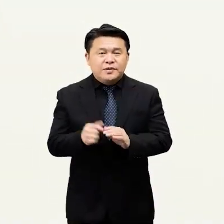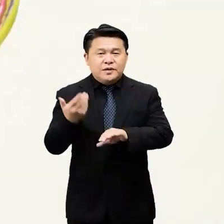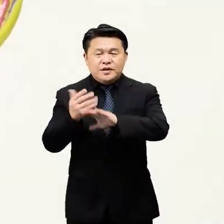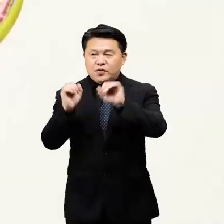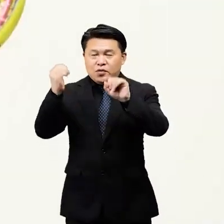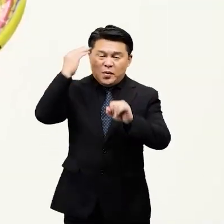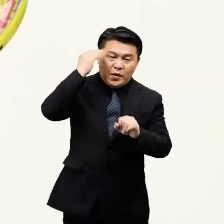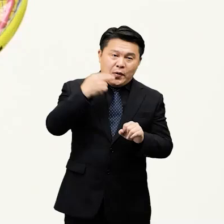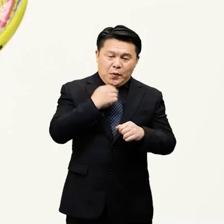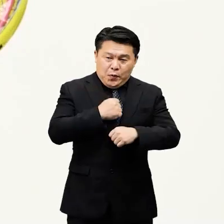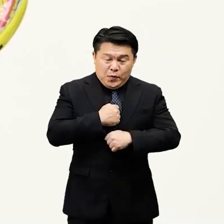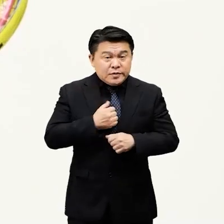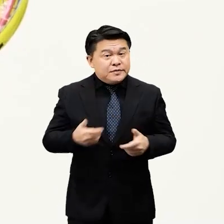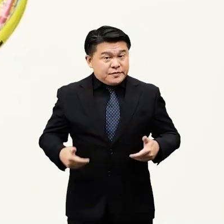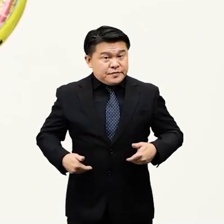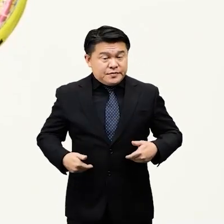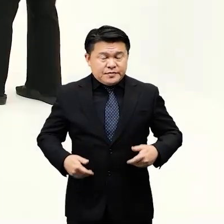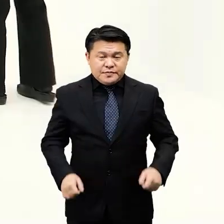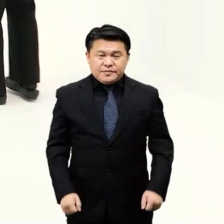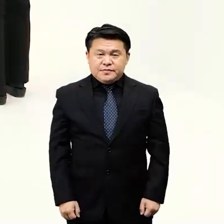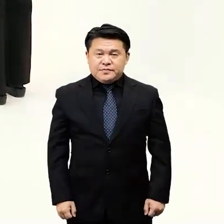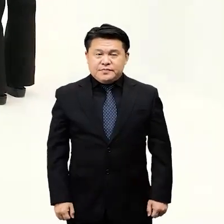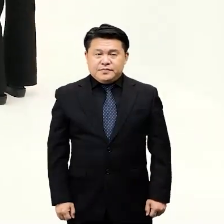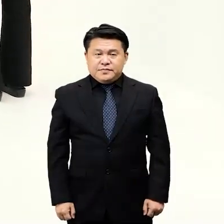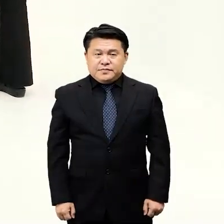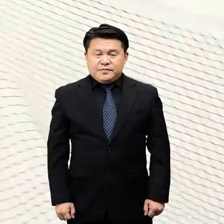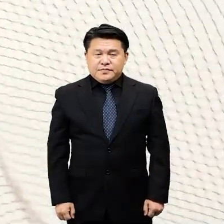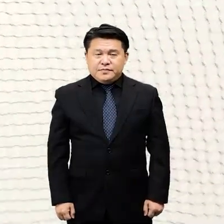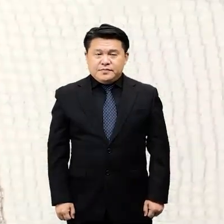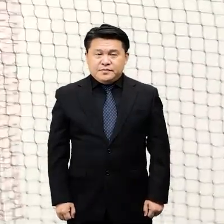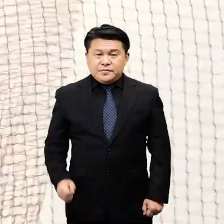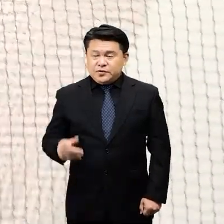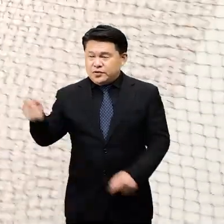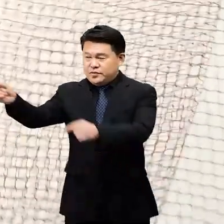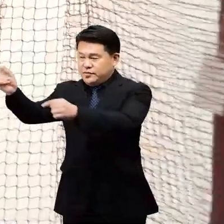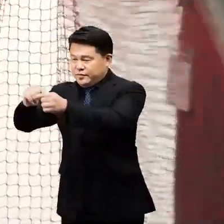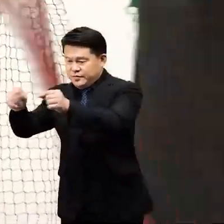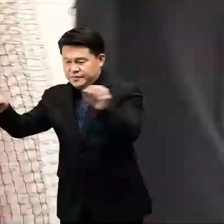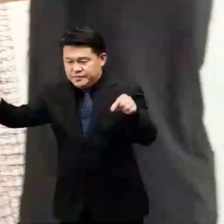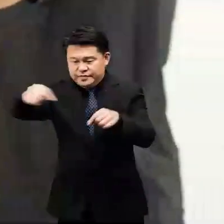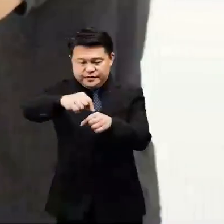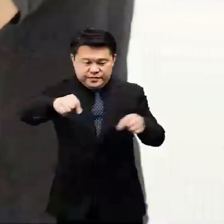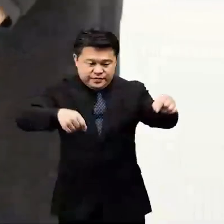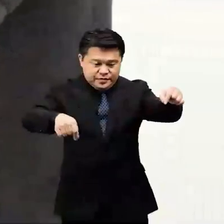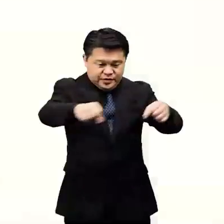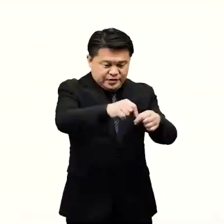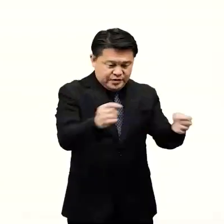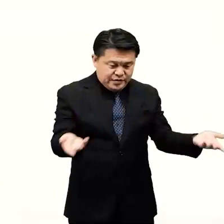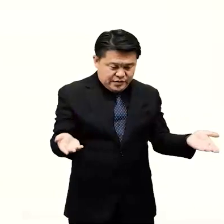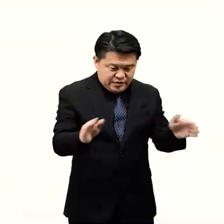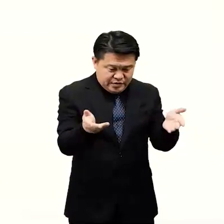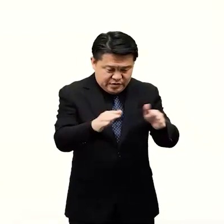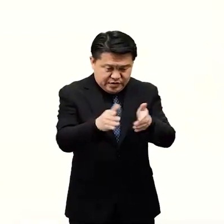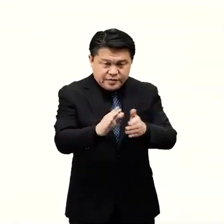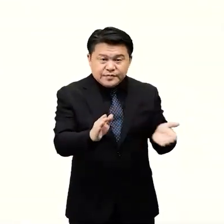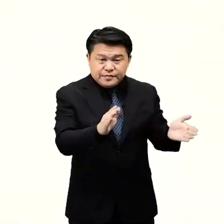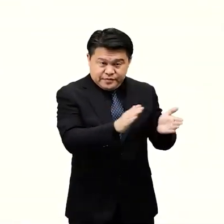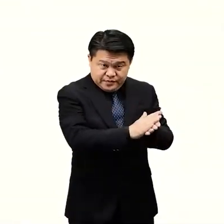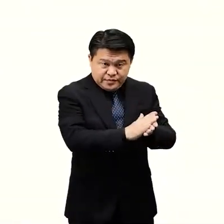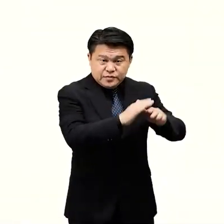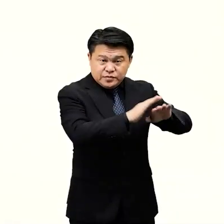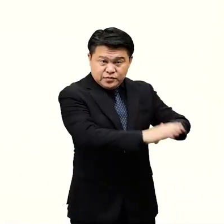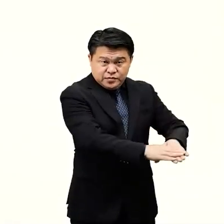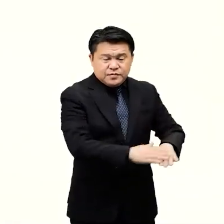되지 않도록 조심해야 합니다. 고리에 걸려있는 네트를 해체하여 끊어지거나 엉키지